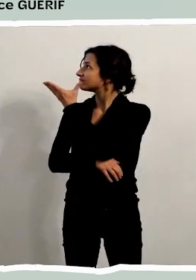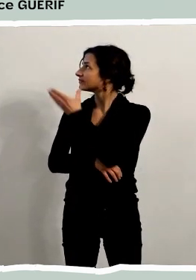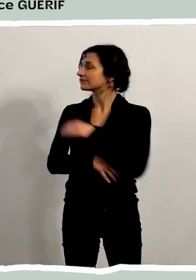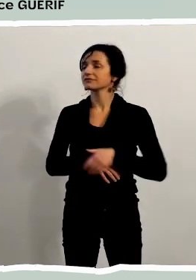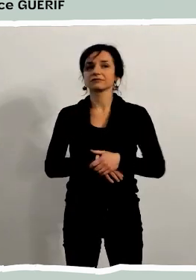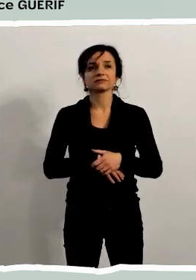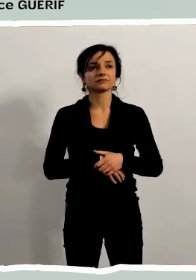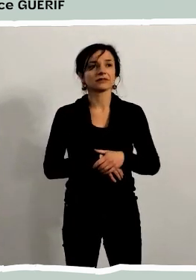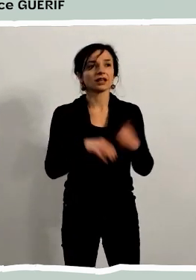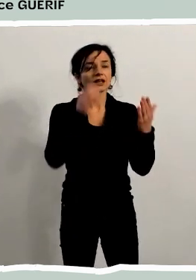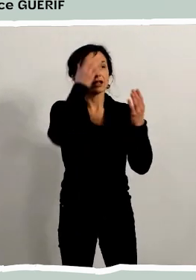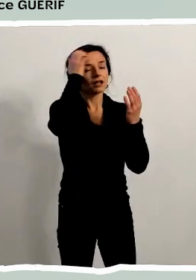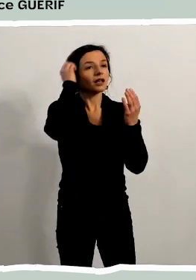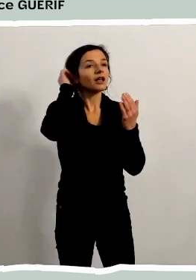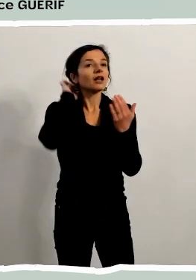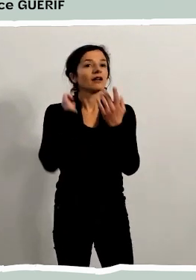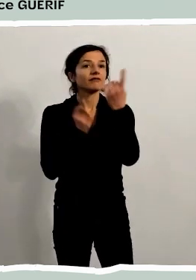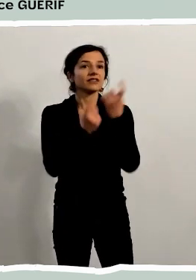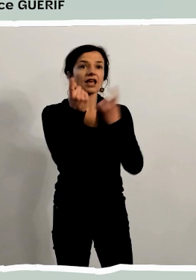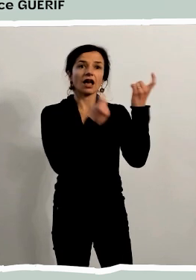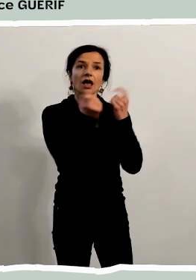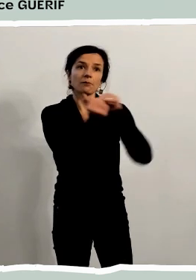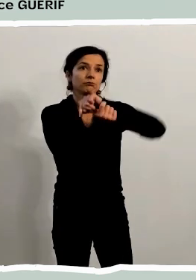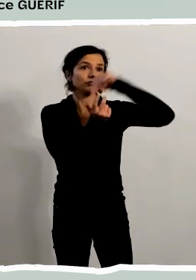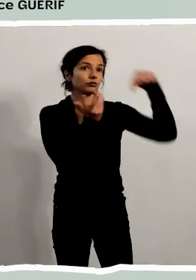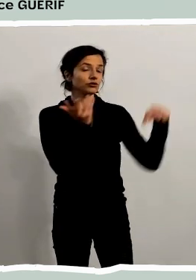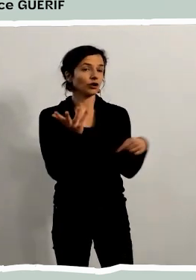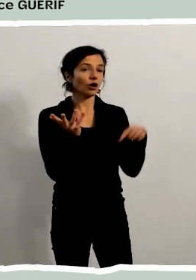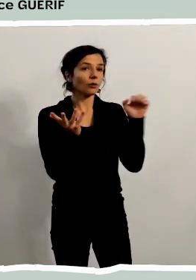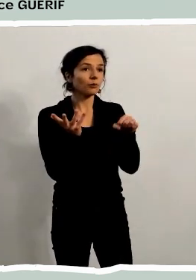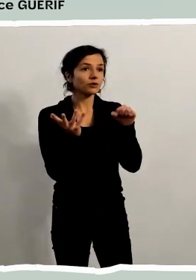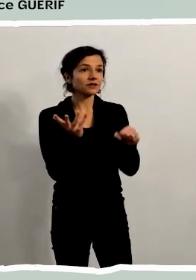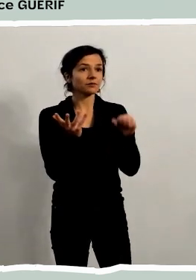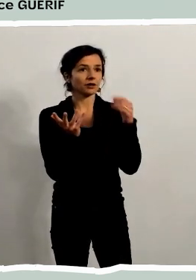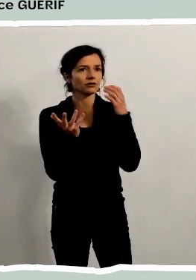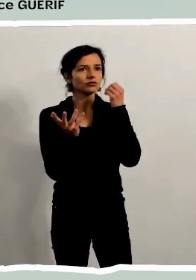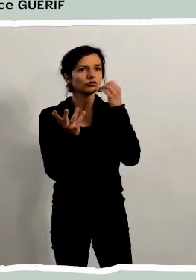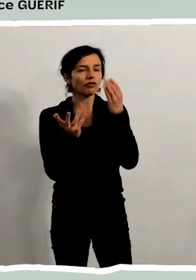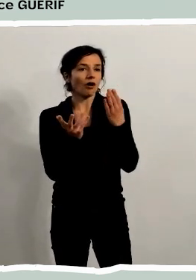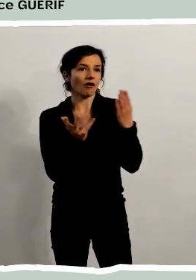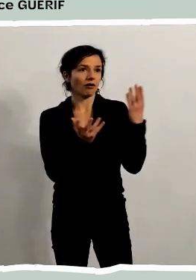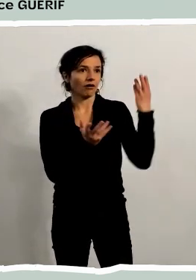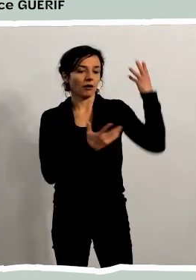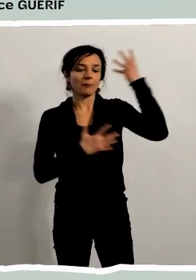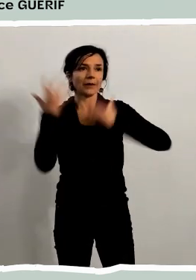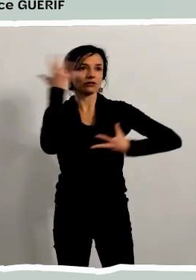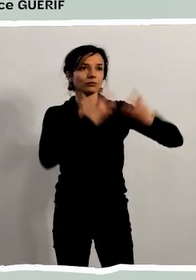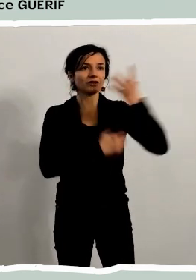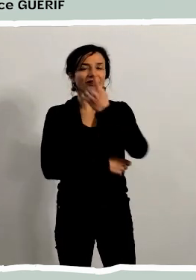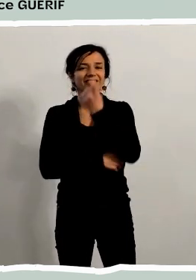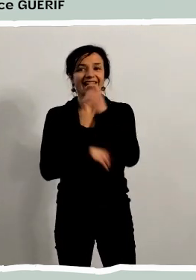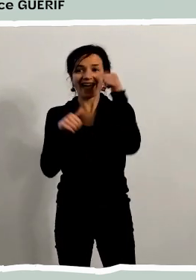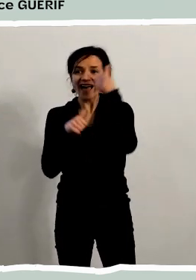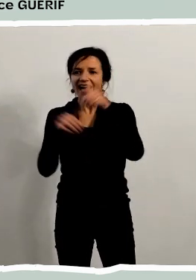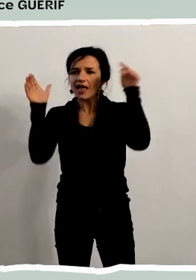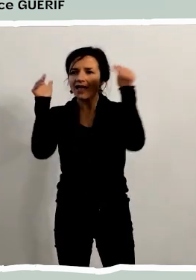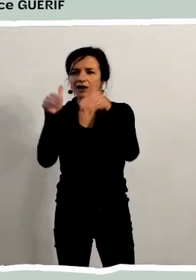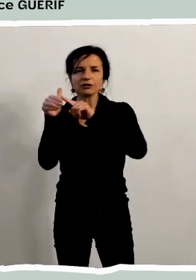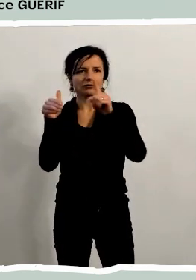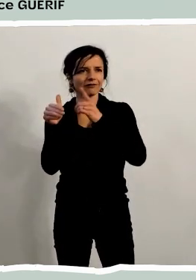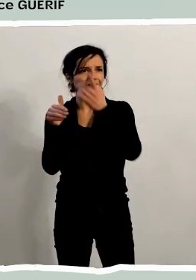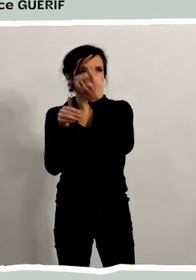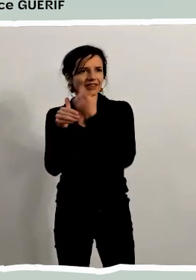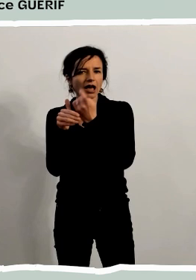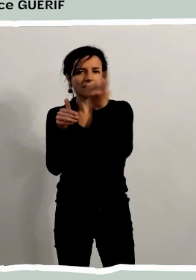appelle l'exposition multiple, ce qu'on appelle parfois les cocktails des perturbateurs endocriniens, parce que malheureusement, on n'est pas exposé, vu